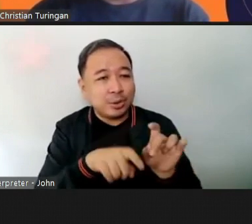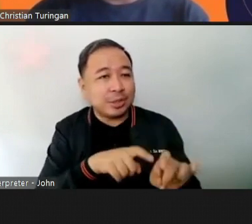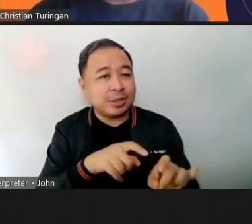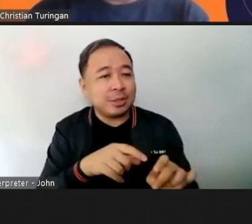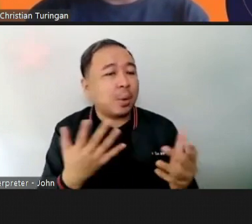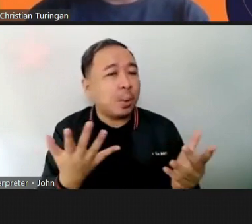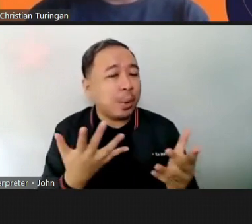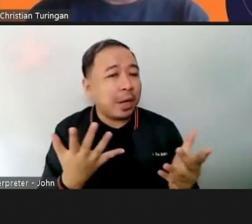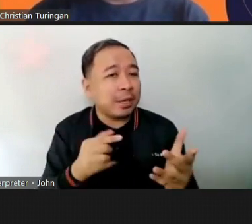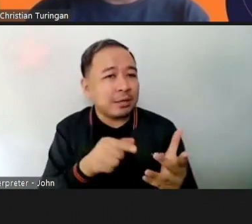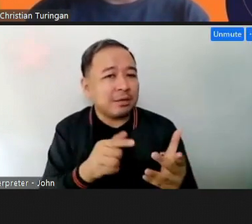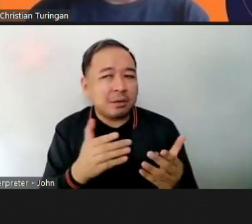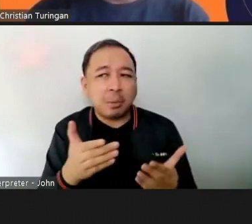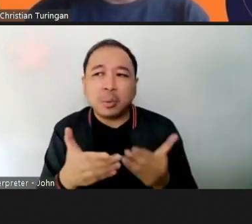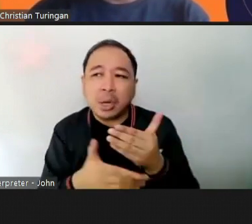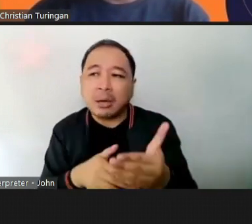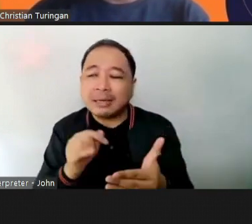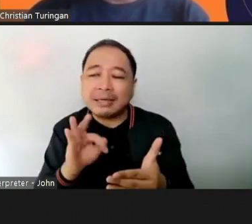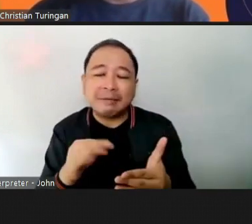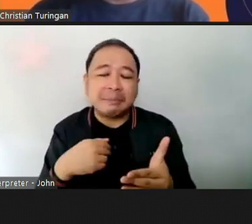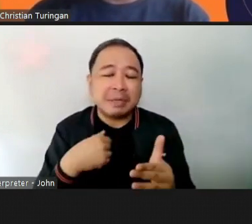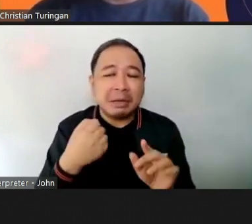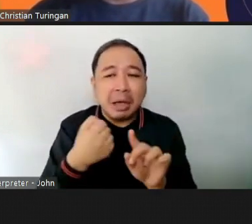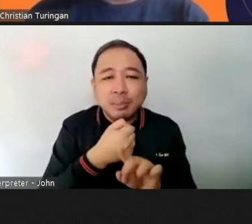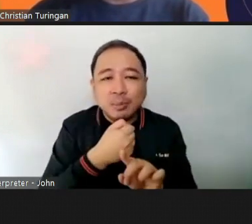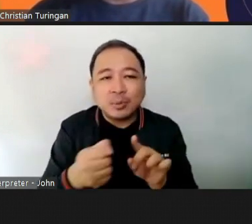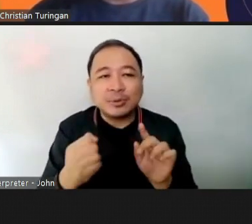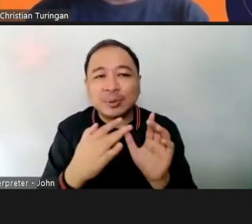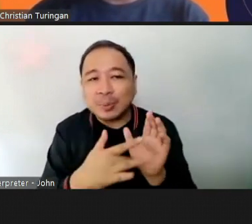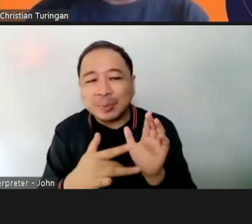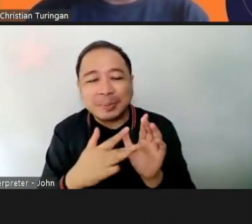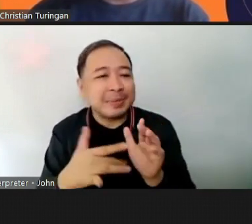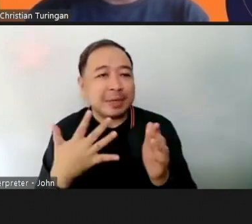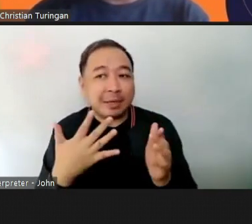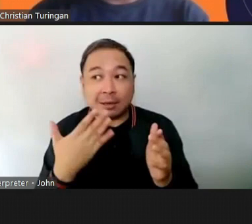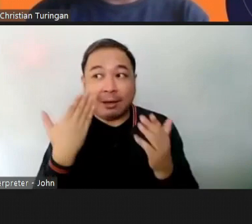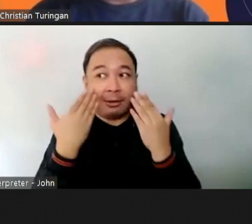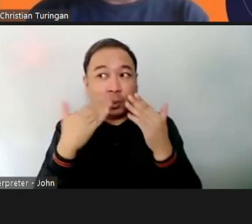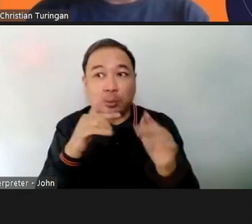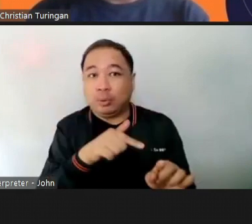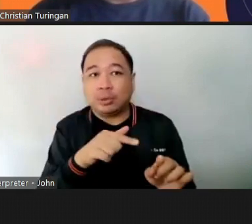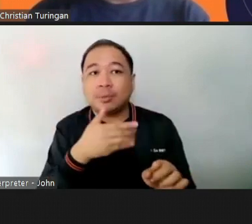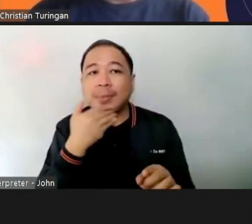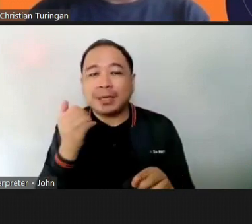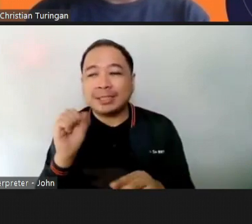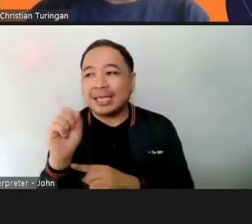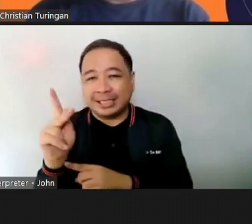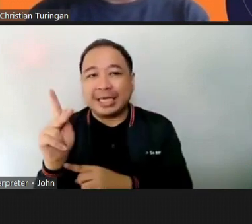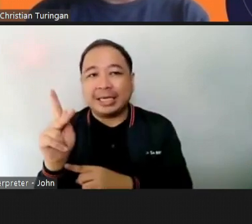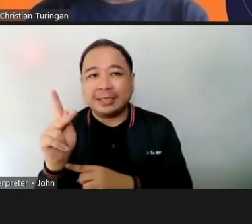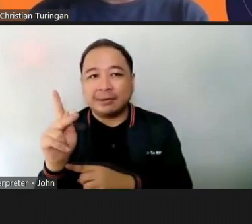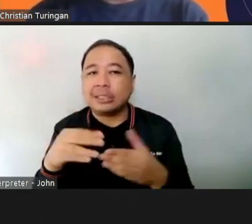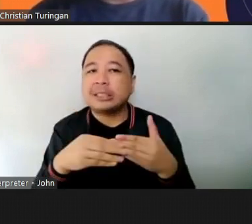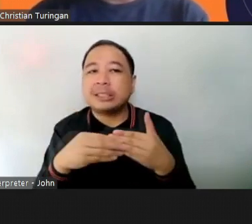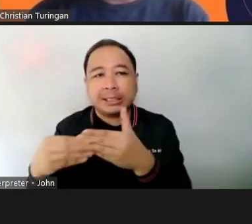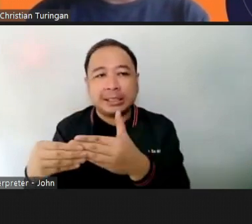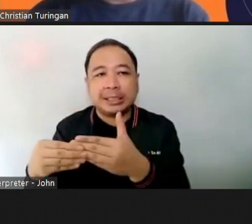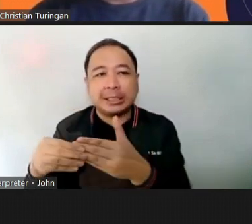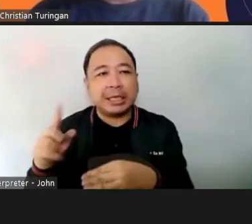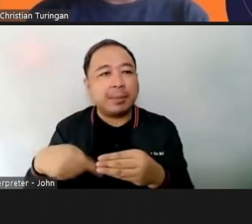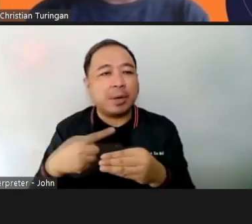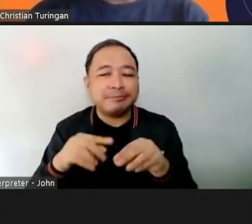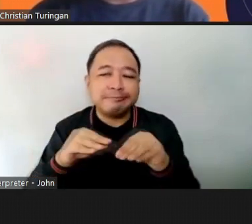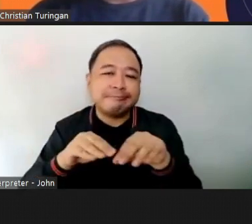po yung nangyari, kapag naabuso po ako? So hindi nila alam, So maganda yung sangguniang kabataan, manguna sila pagdating doon, sa